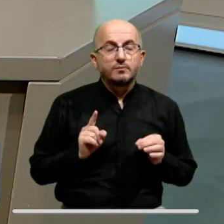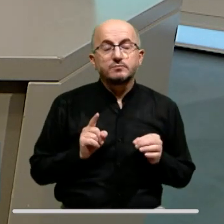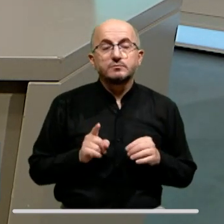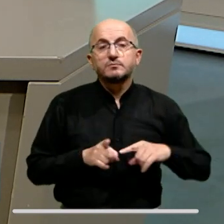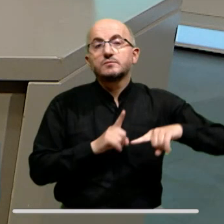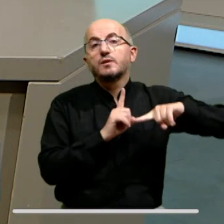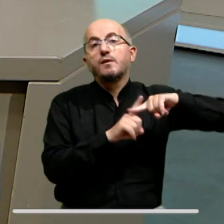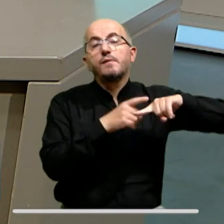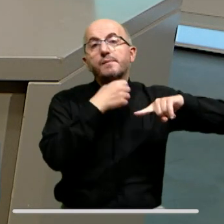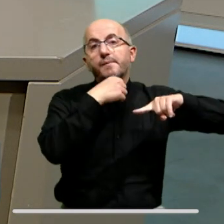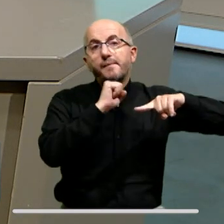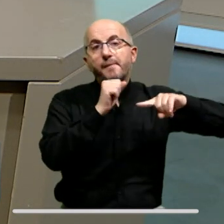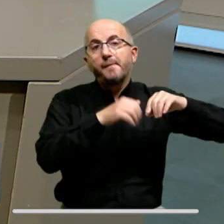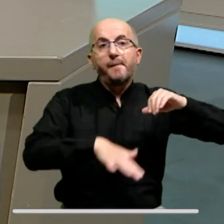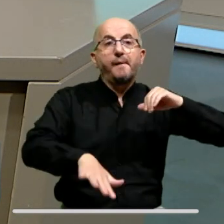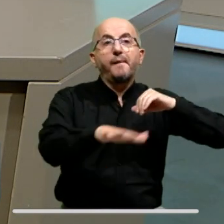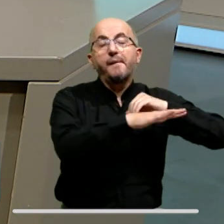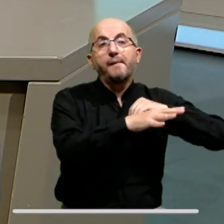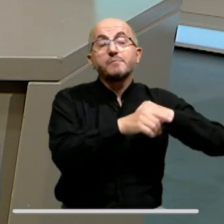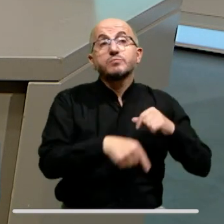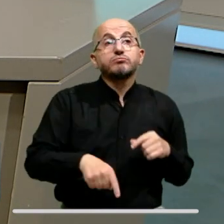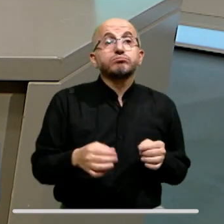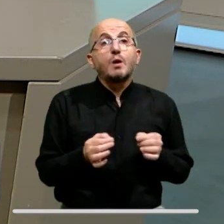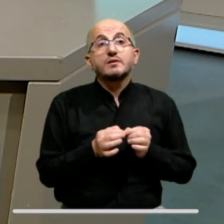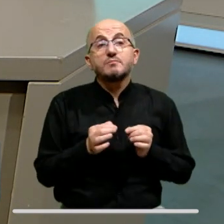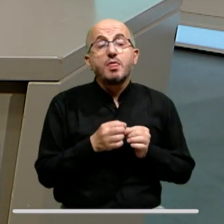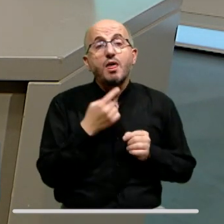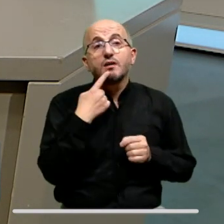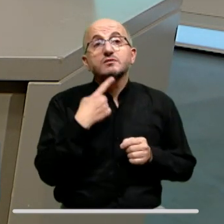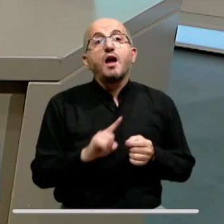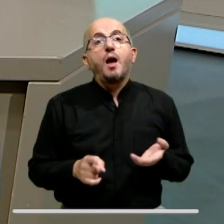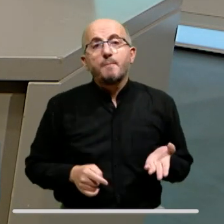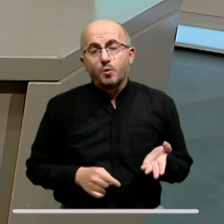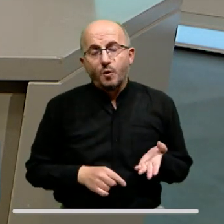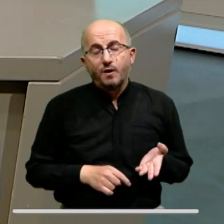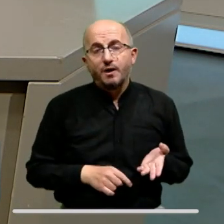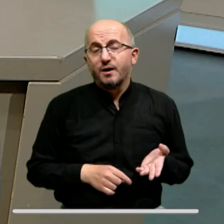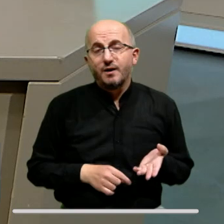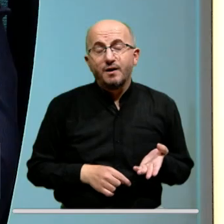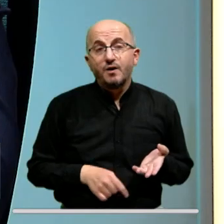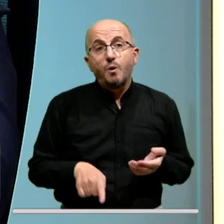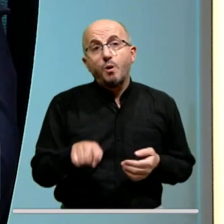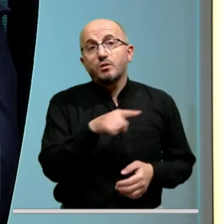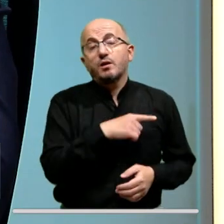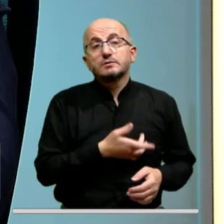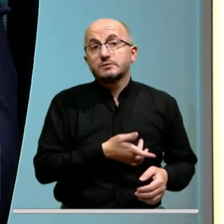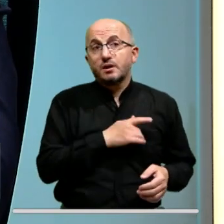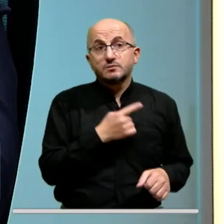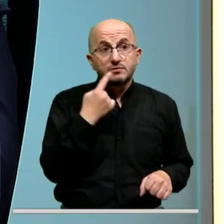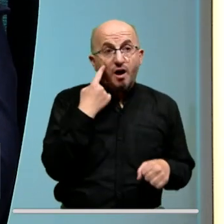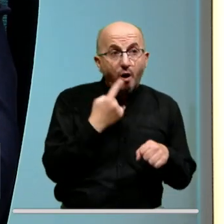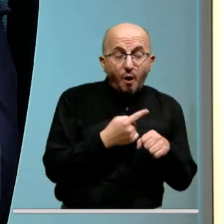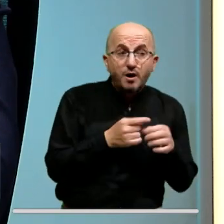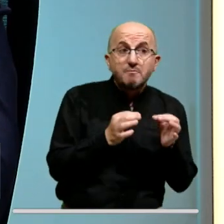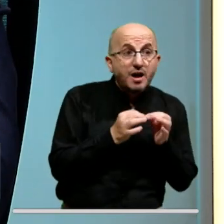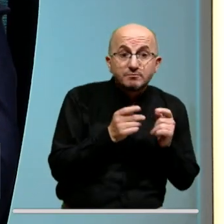kitap dediğimiz zaman Hristiyan, Yahudi. Hocam bunlar besmele çekmiyorlar. Besmele çekmek onların dinlerine göre gerekli